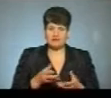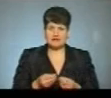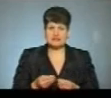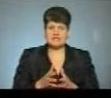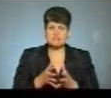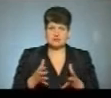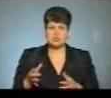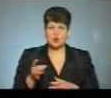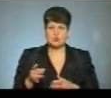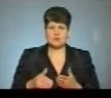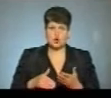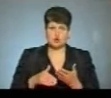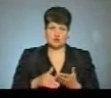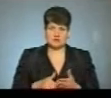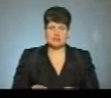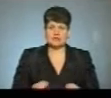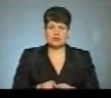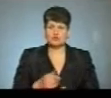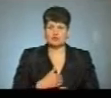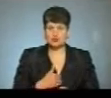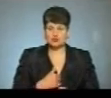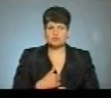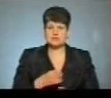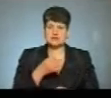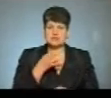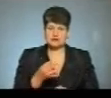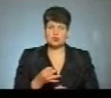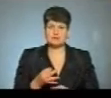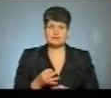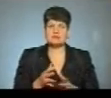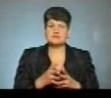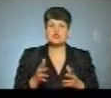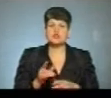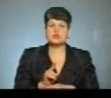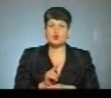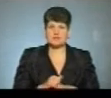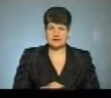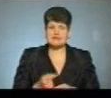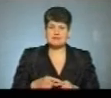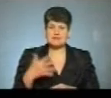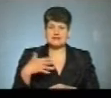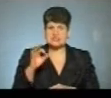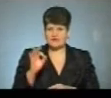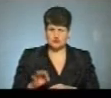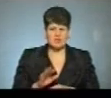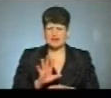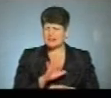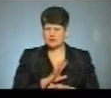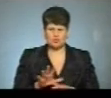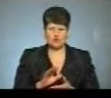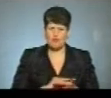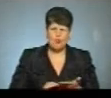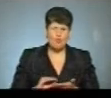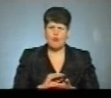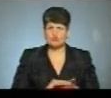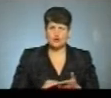розміру субсидії. Також хочу зазначити, що про збільшені нормативи. Це 50%, я не буду